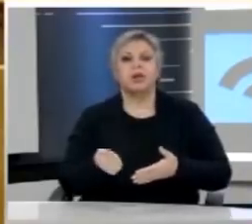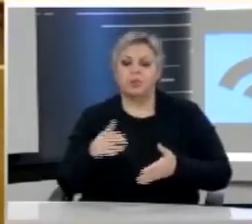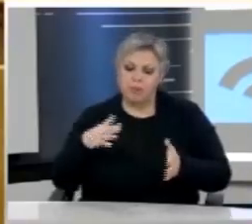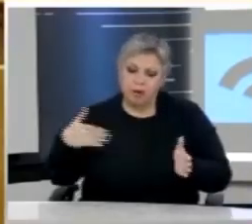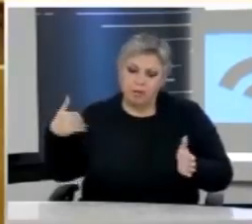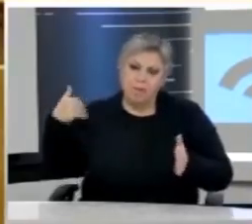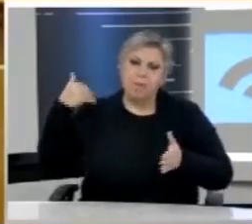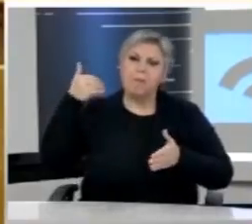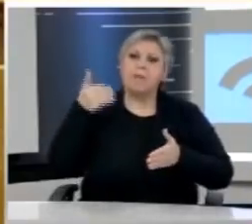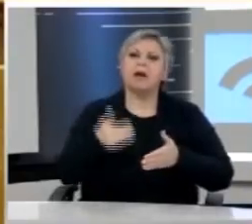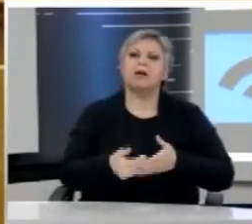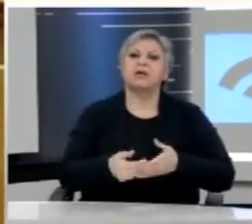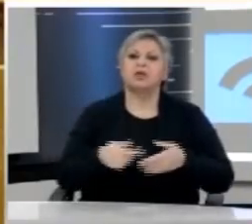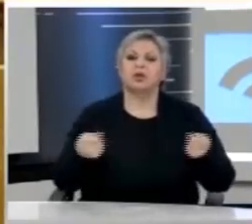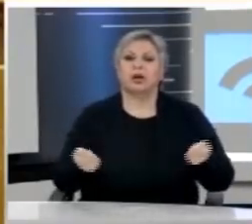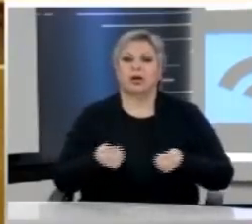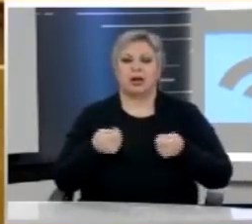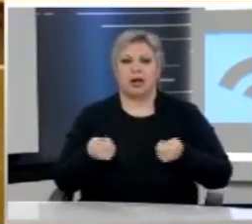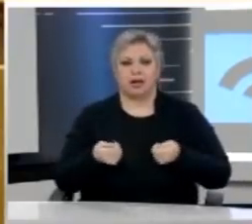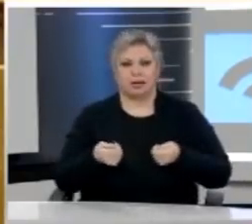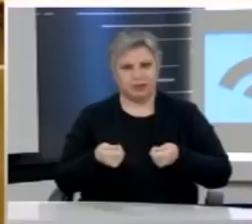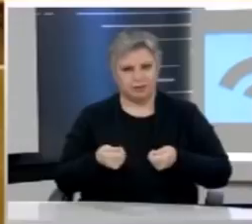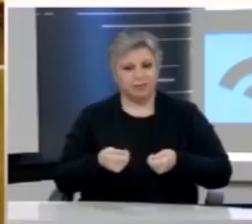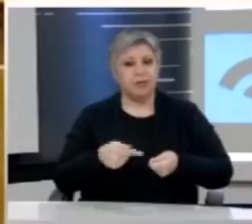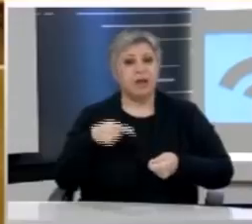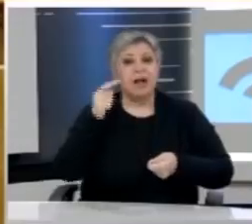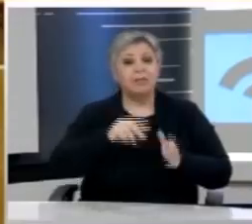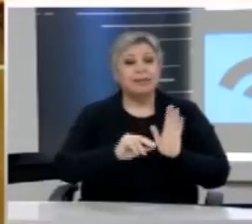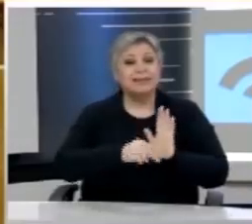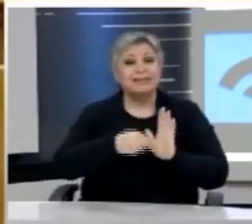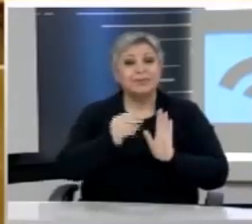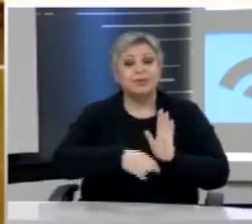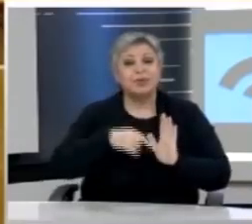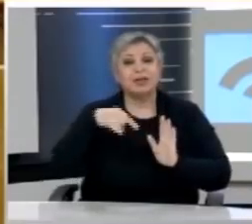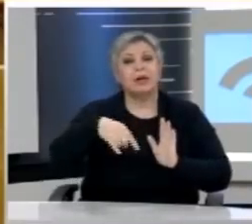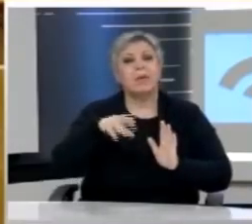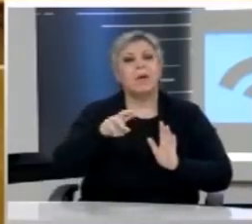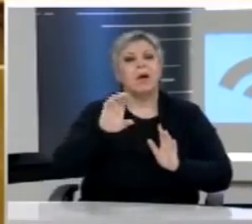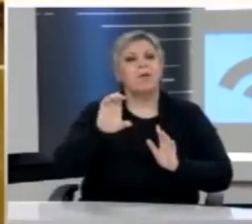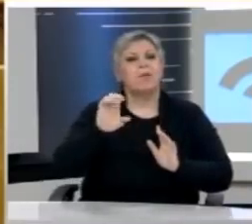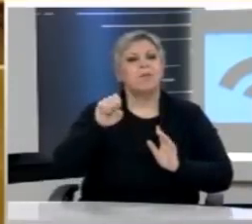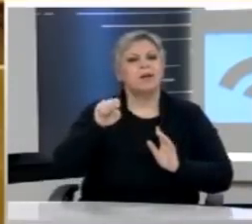του. Καταψηφίζουμε τη Συμφωνία των Πρεσπών και συνολικά την